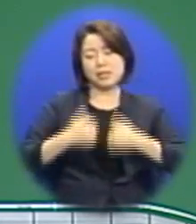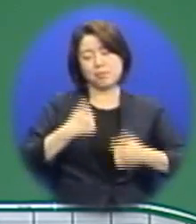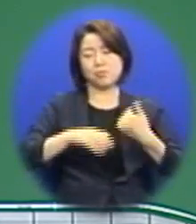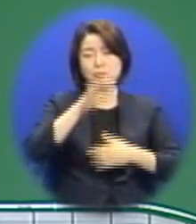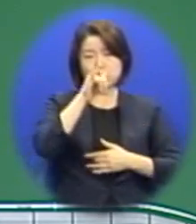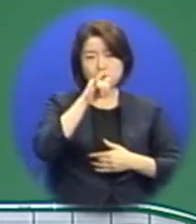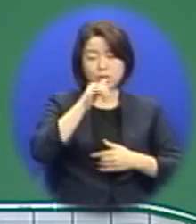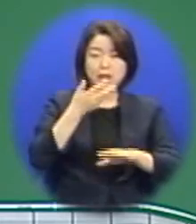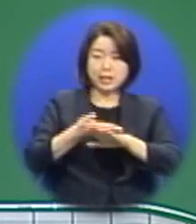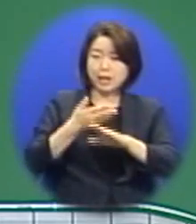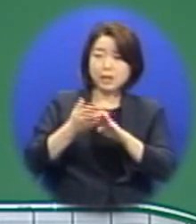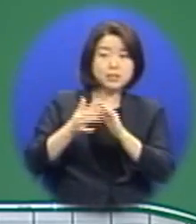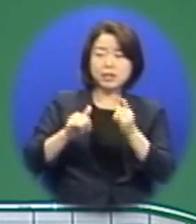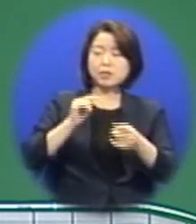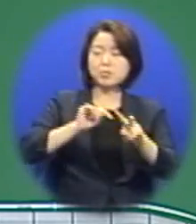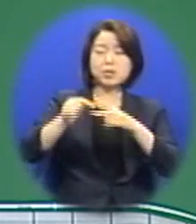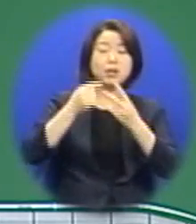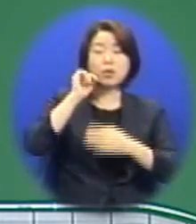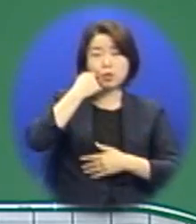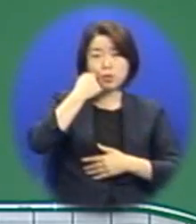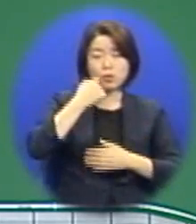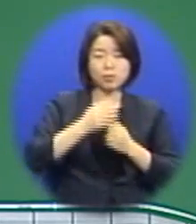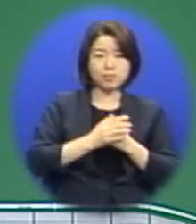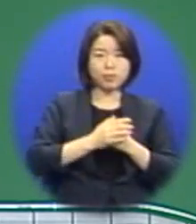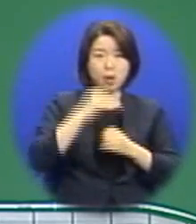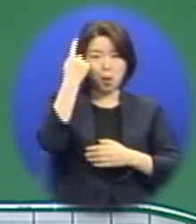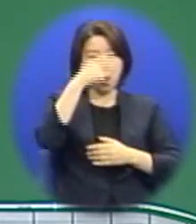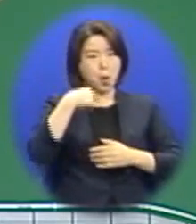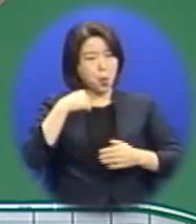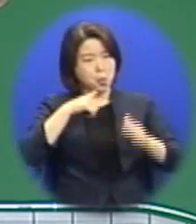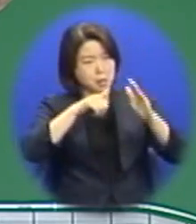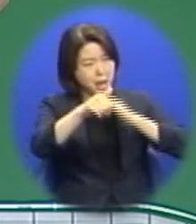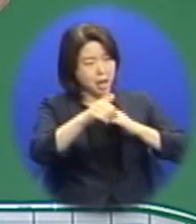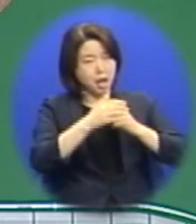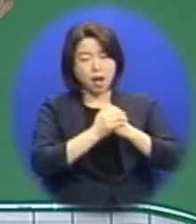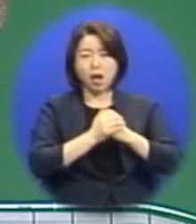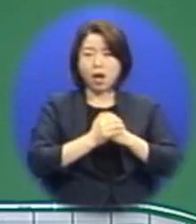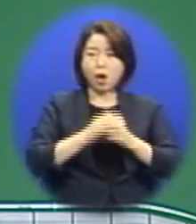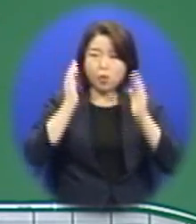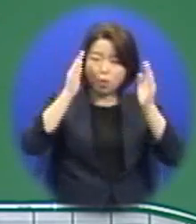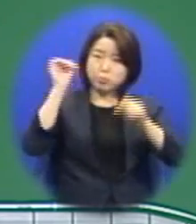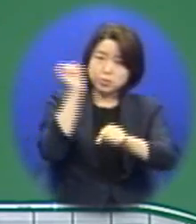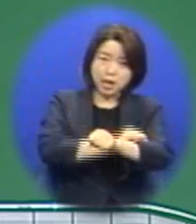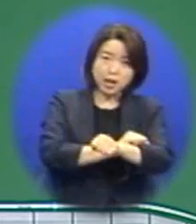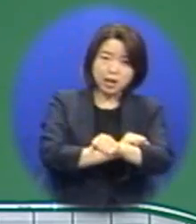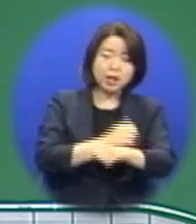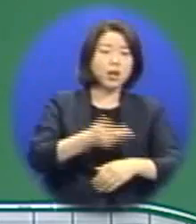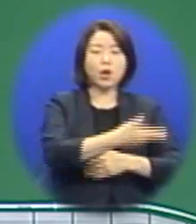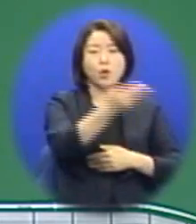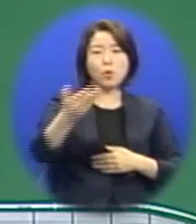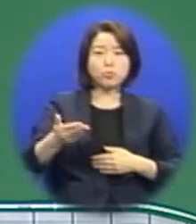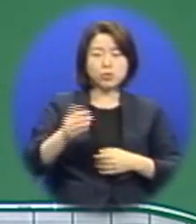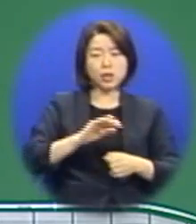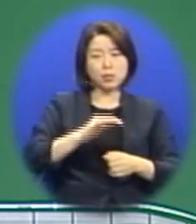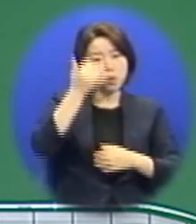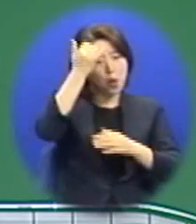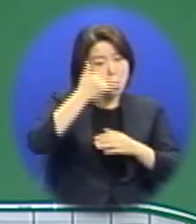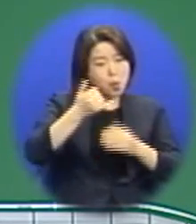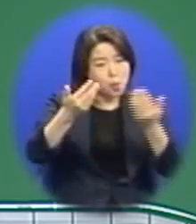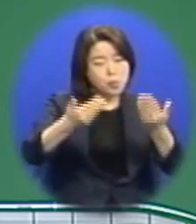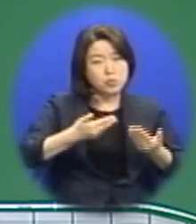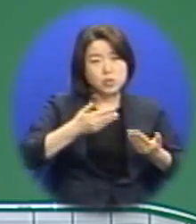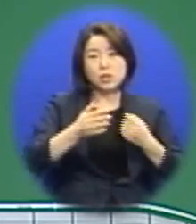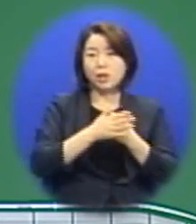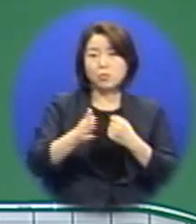사람은 이해할 수가 없습니다. 인물이 잘나서 그렇습니까? 공부를 잘해서 그렇습니까? 뭘 여러분에게 잘해줘서 그렇습니까?